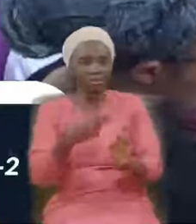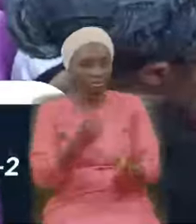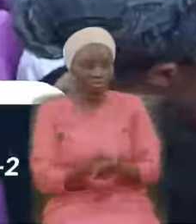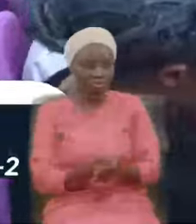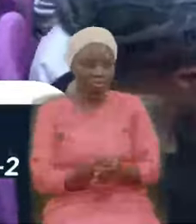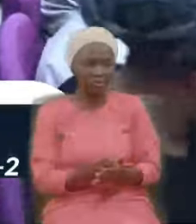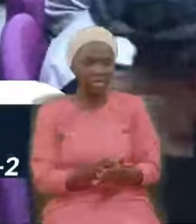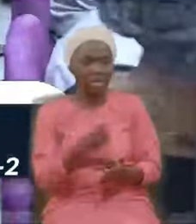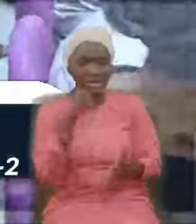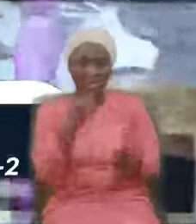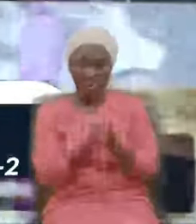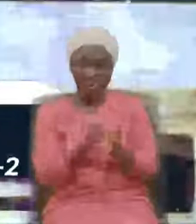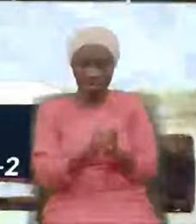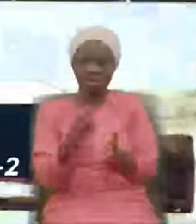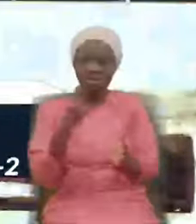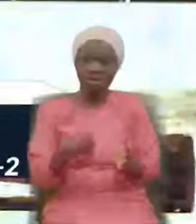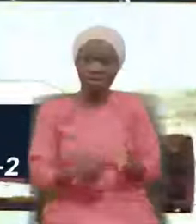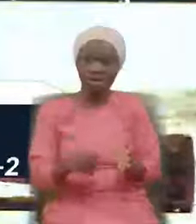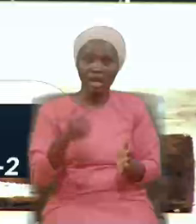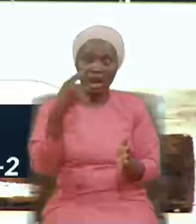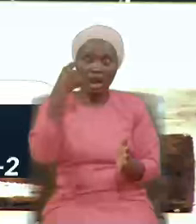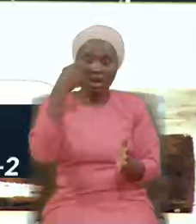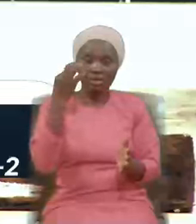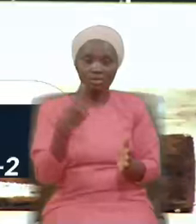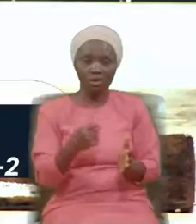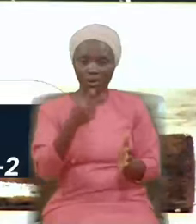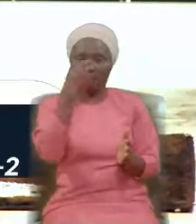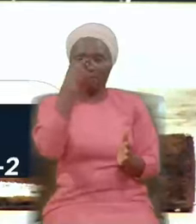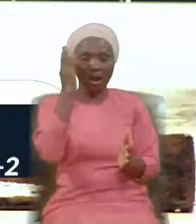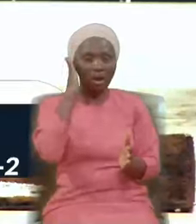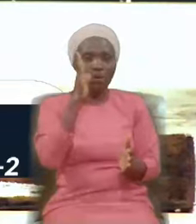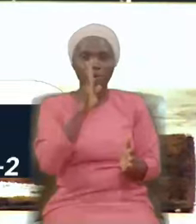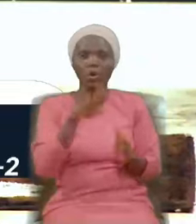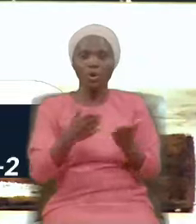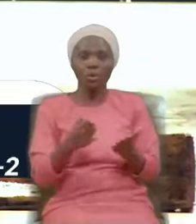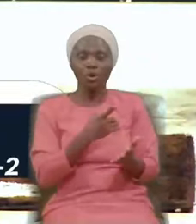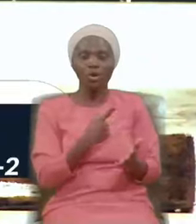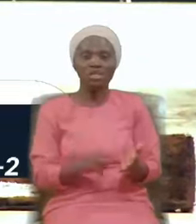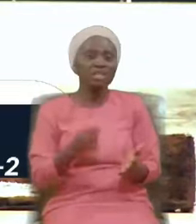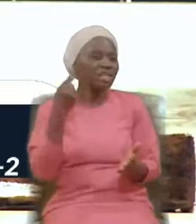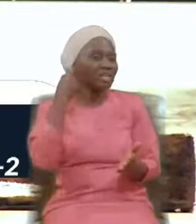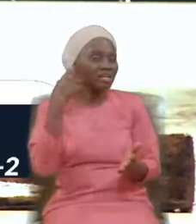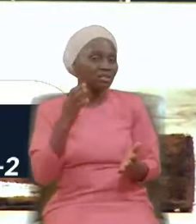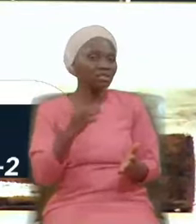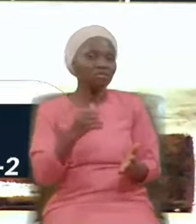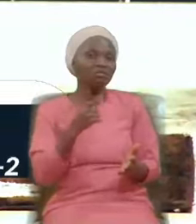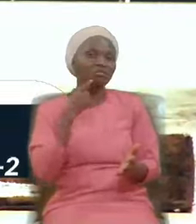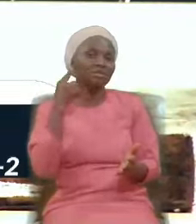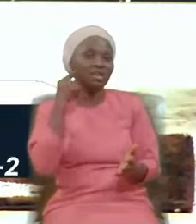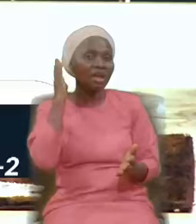Et dit que alors s'ouvriront les yeux des aveugles, s'ouvriront les oreilles des